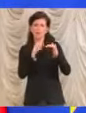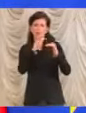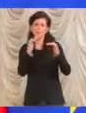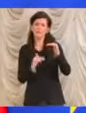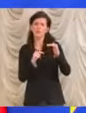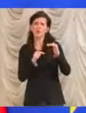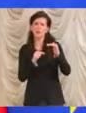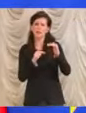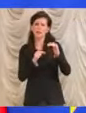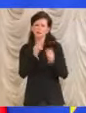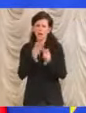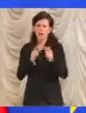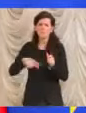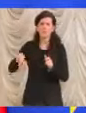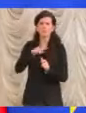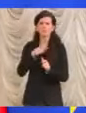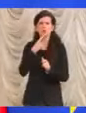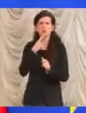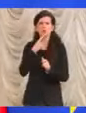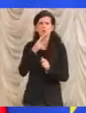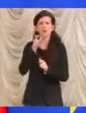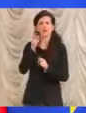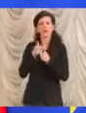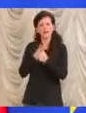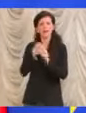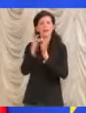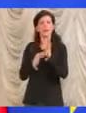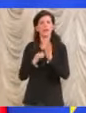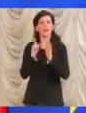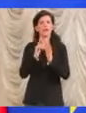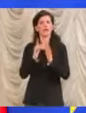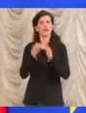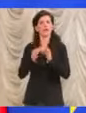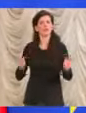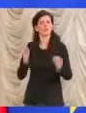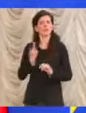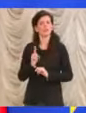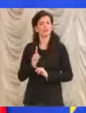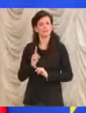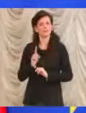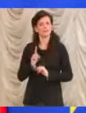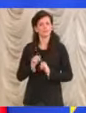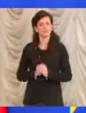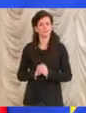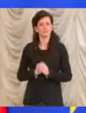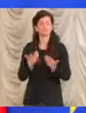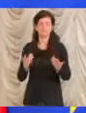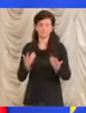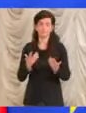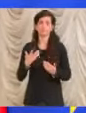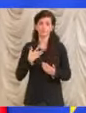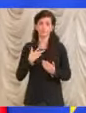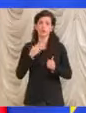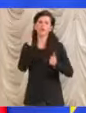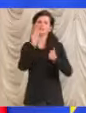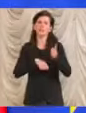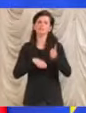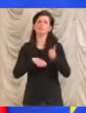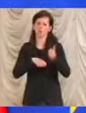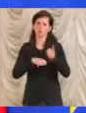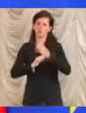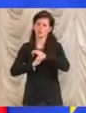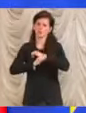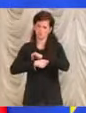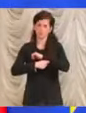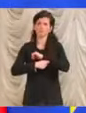rispettano le regole vorrei ricordare che abbiamo disposto delle sanzioni molto severe delle